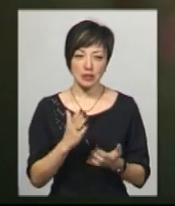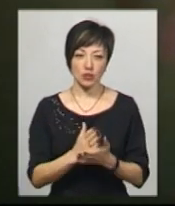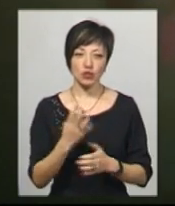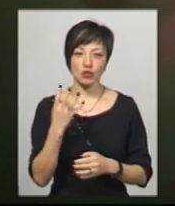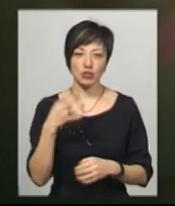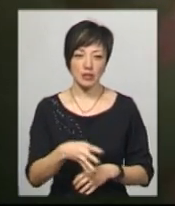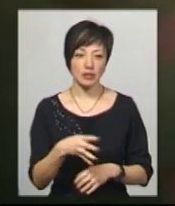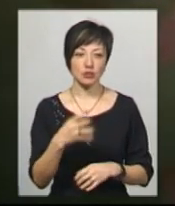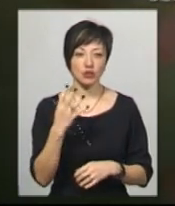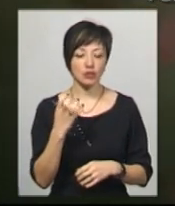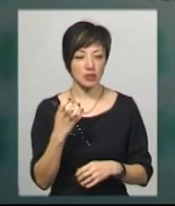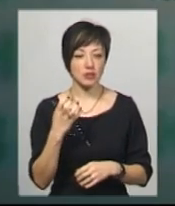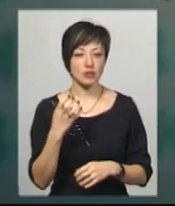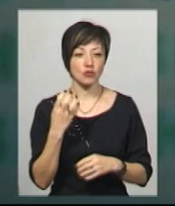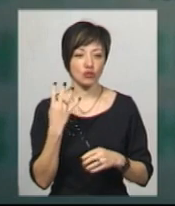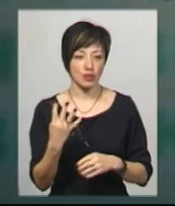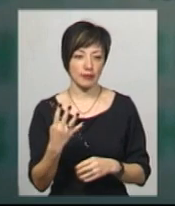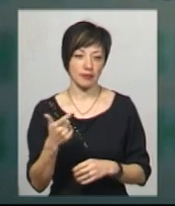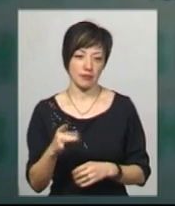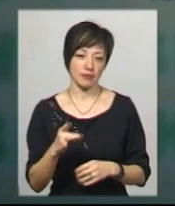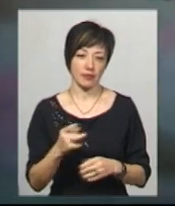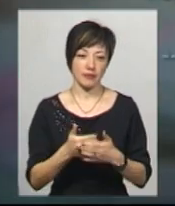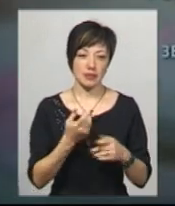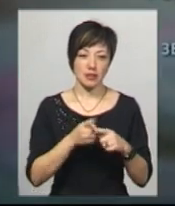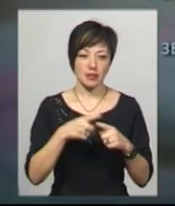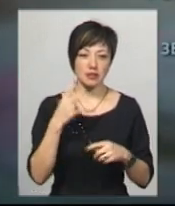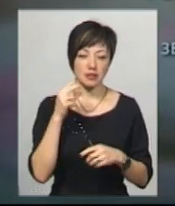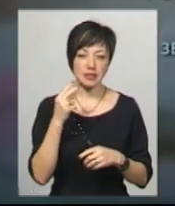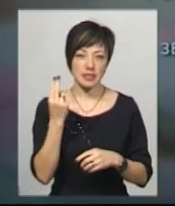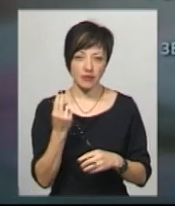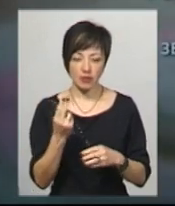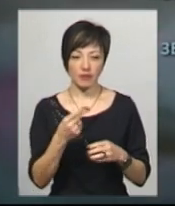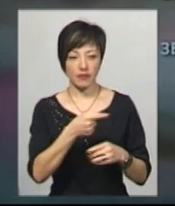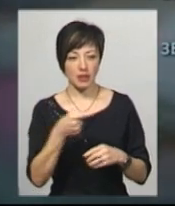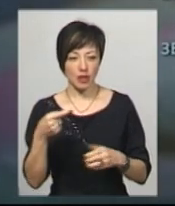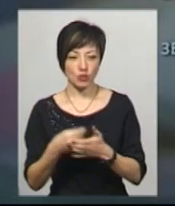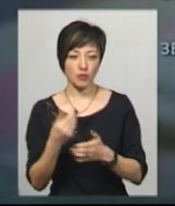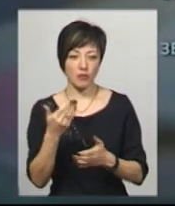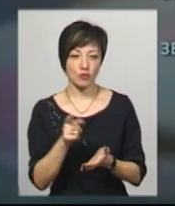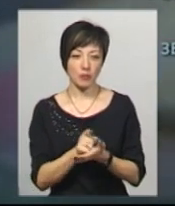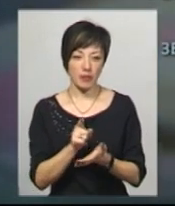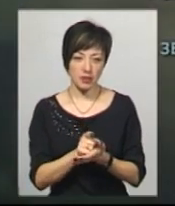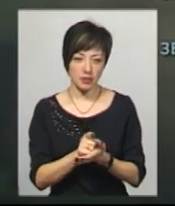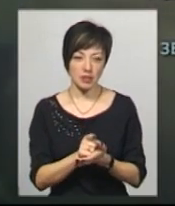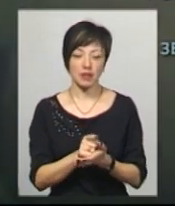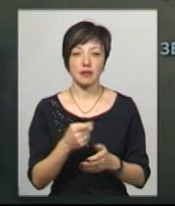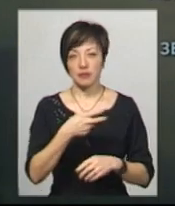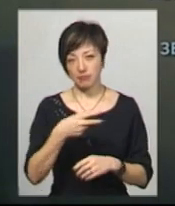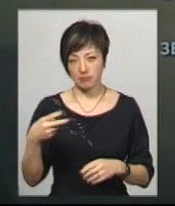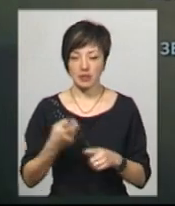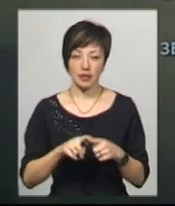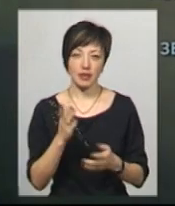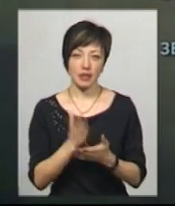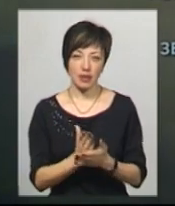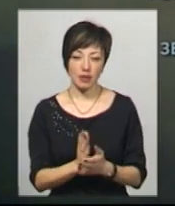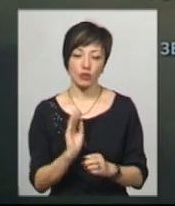становить 4404 гривні. Від тієї цифри, яку дістали, слід відняти суму вашої пенсії. Різниця – це і